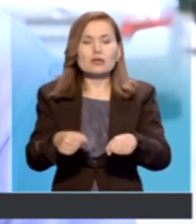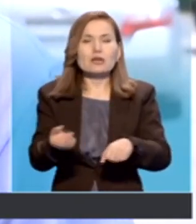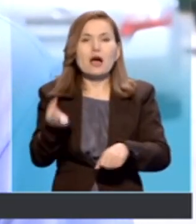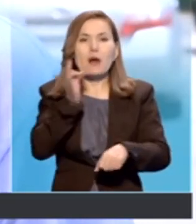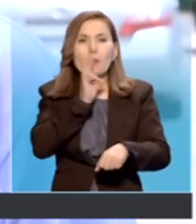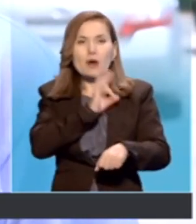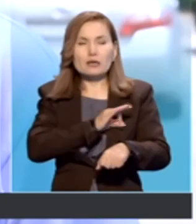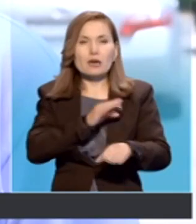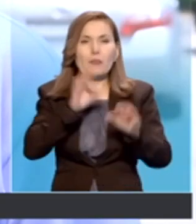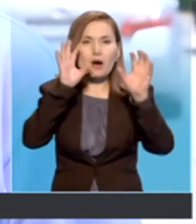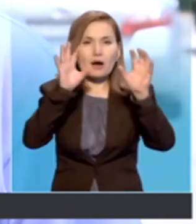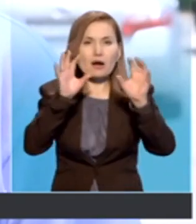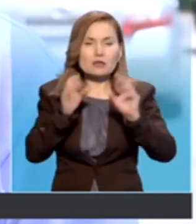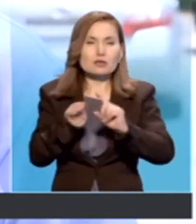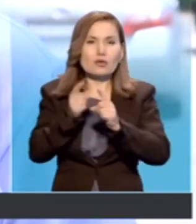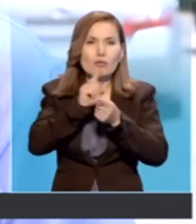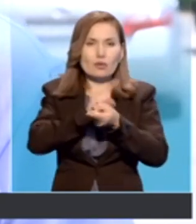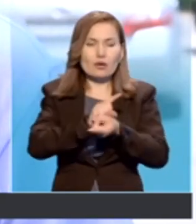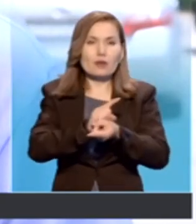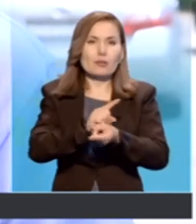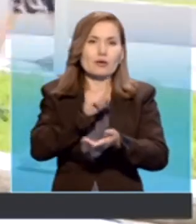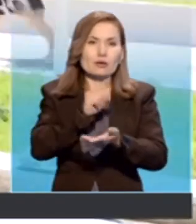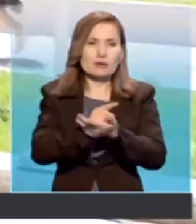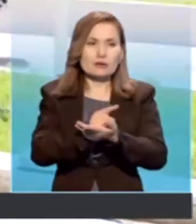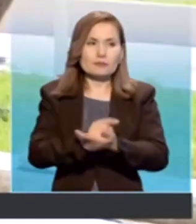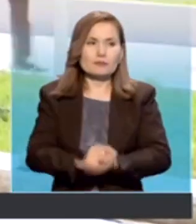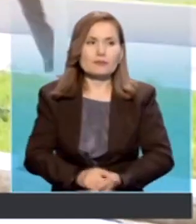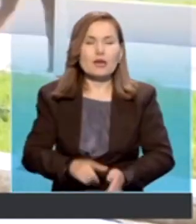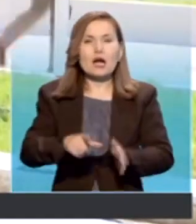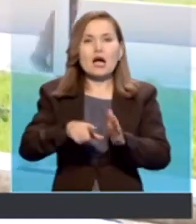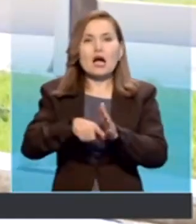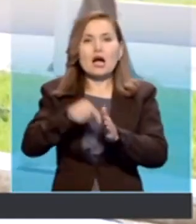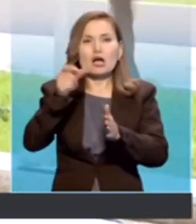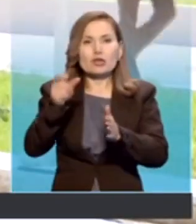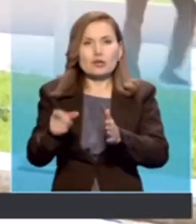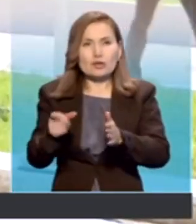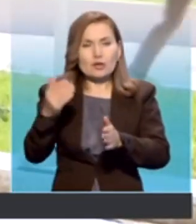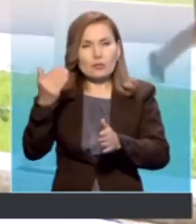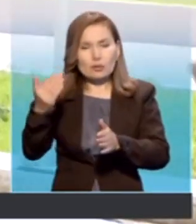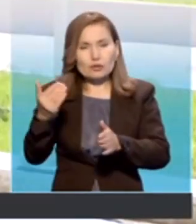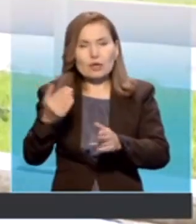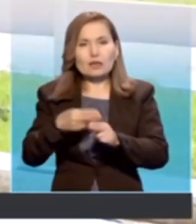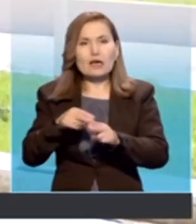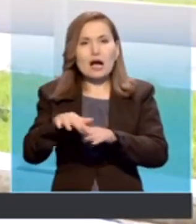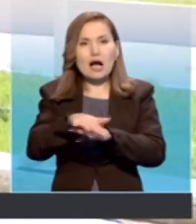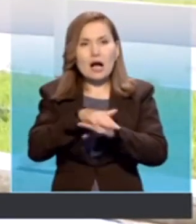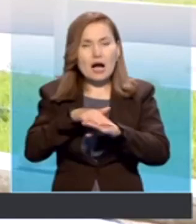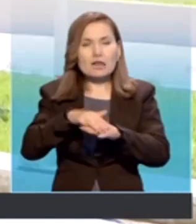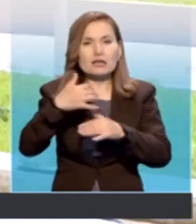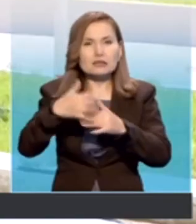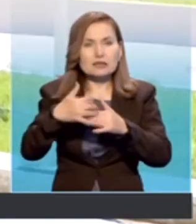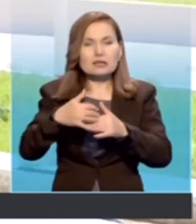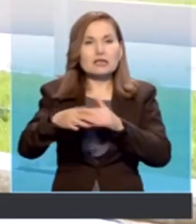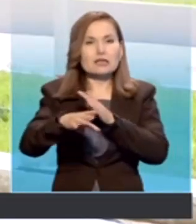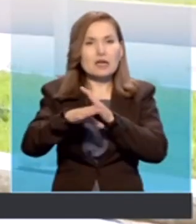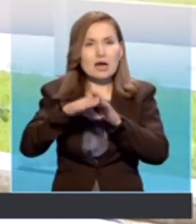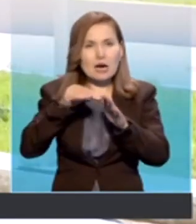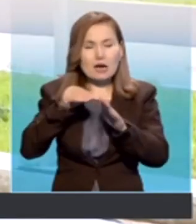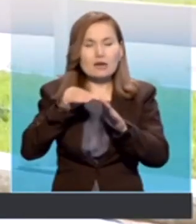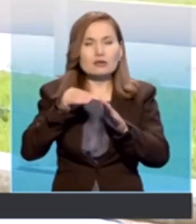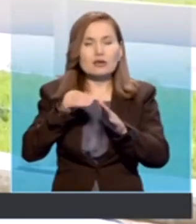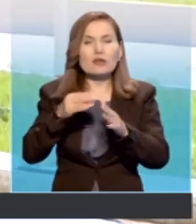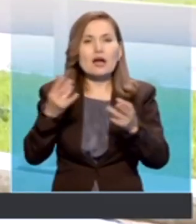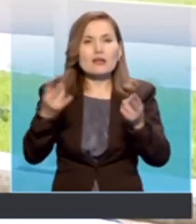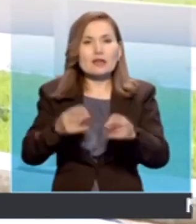конституциялық өзгерістердің арқасында халық жасай алады деп ойлаймын. Депутатты халық арасын сайлау керек дегені маған өте қатты ұнады. Өйткені ол халықтың зарын білетін